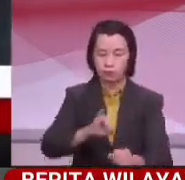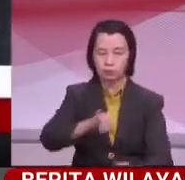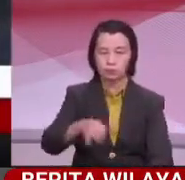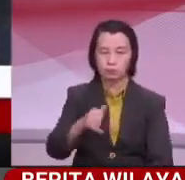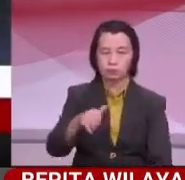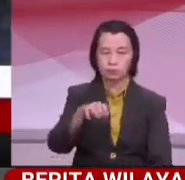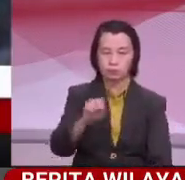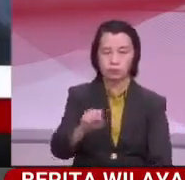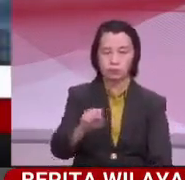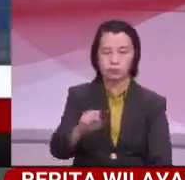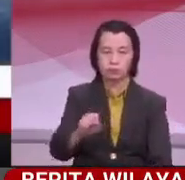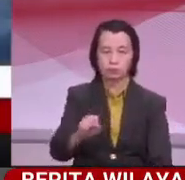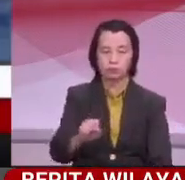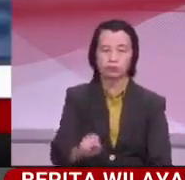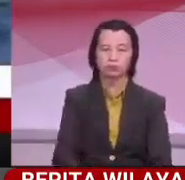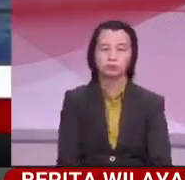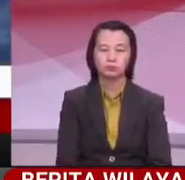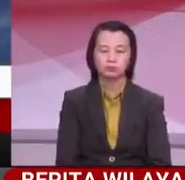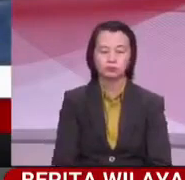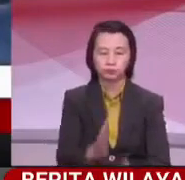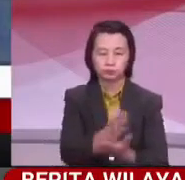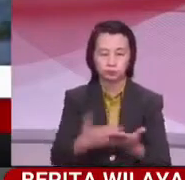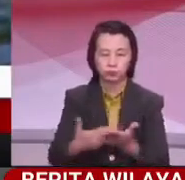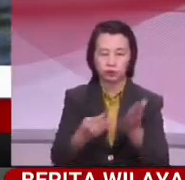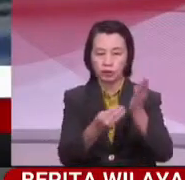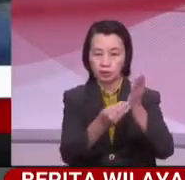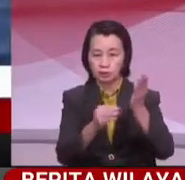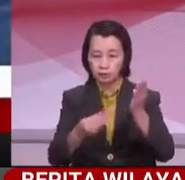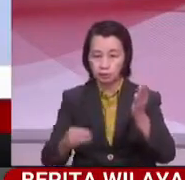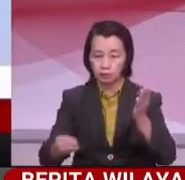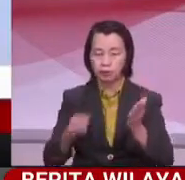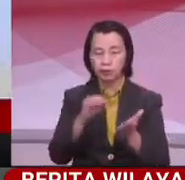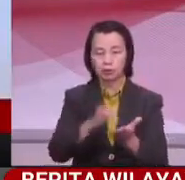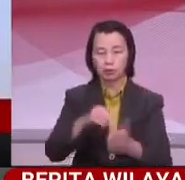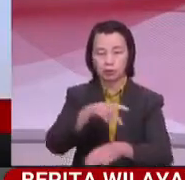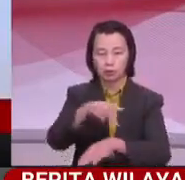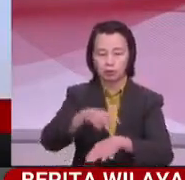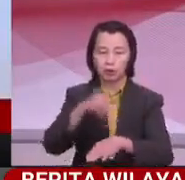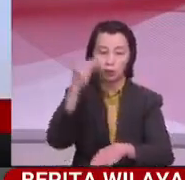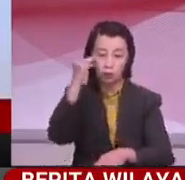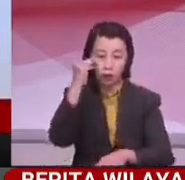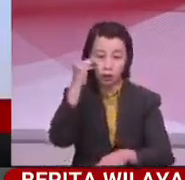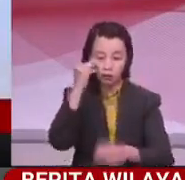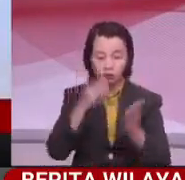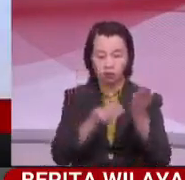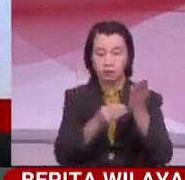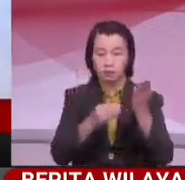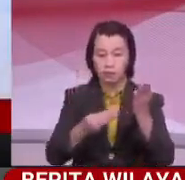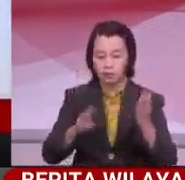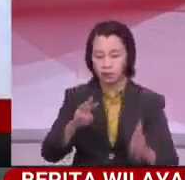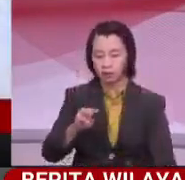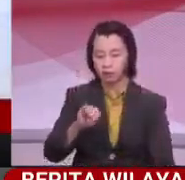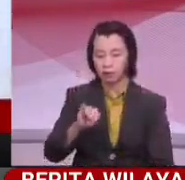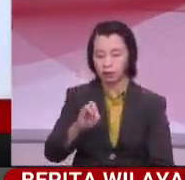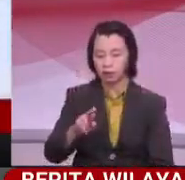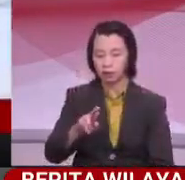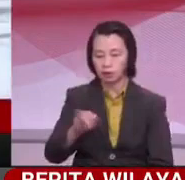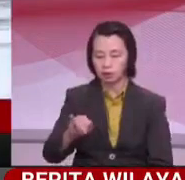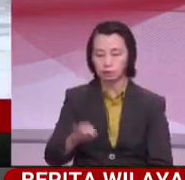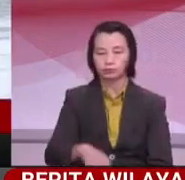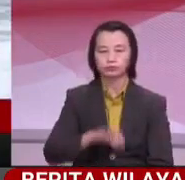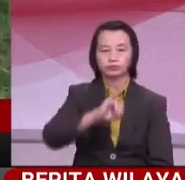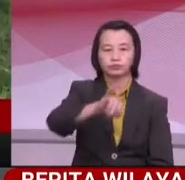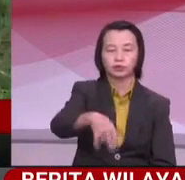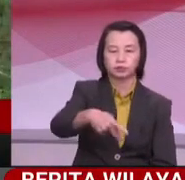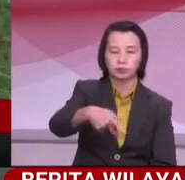pengairan dan salirana JYJ bagian Mini di Kampung Pulau Melayu Miri bersempena Hari Istimewa Itu juga